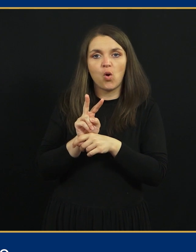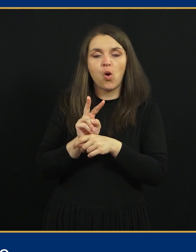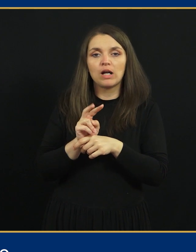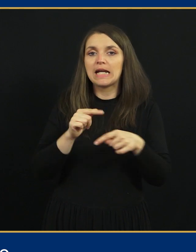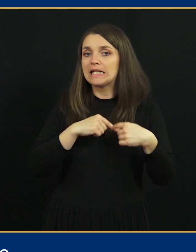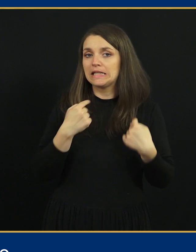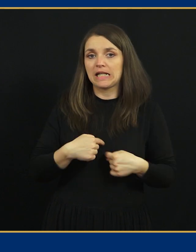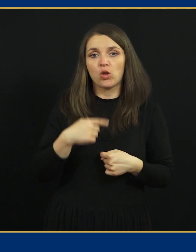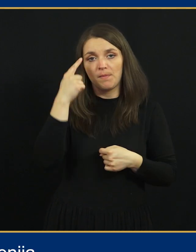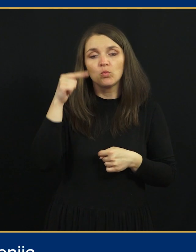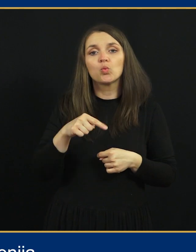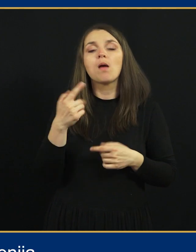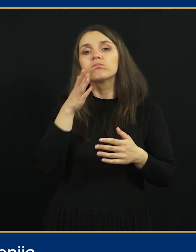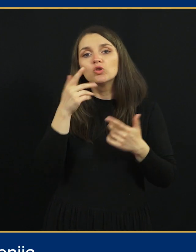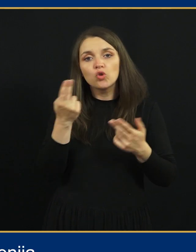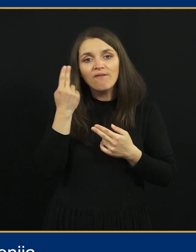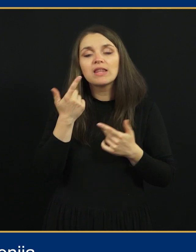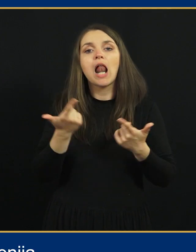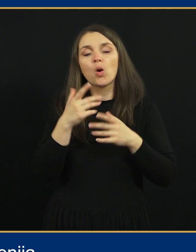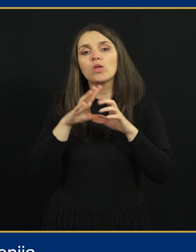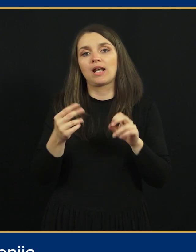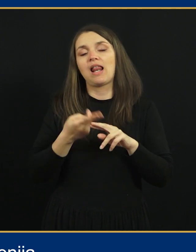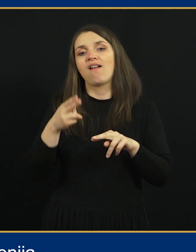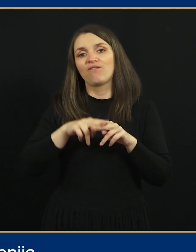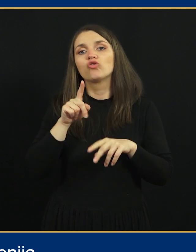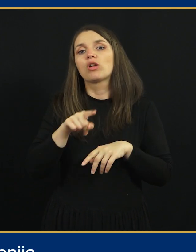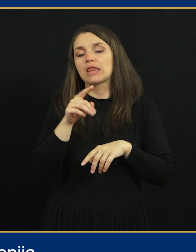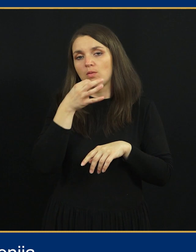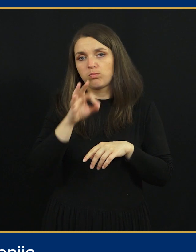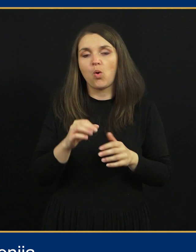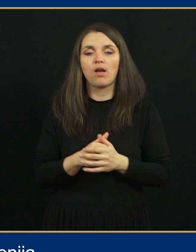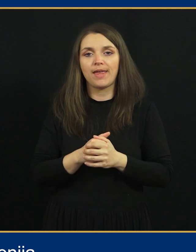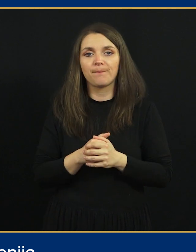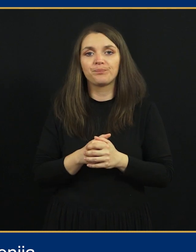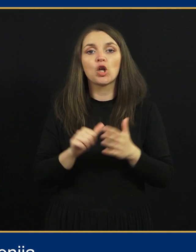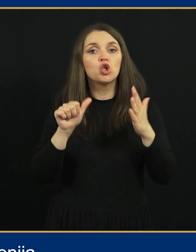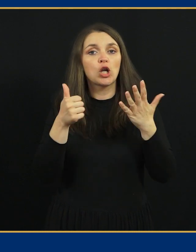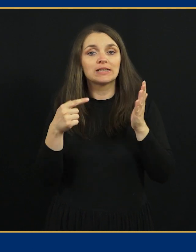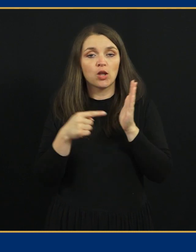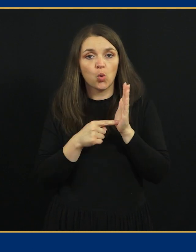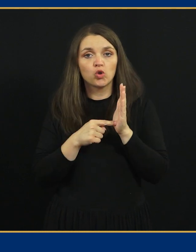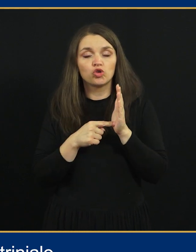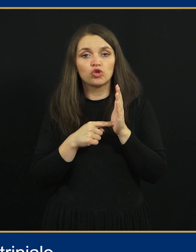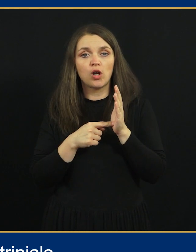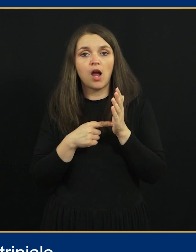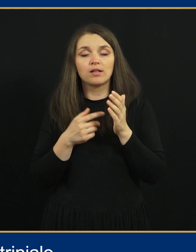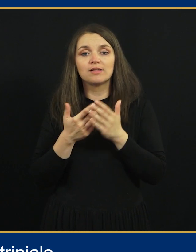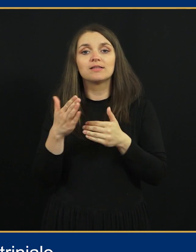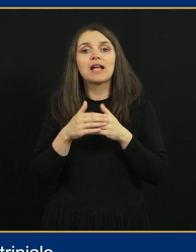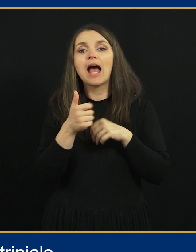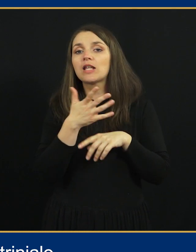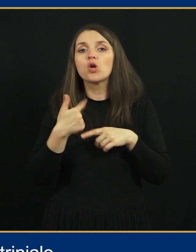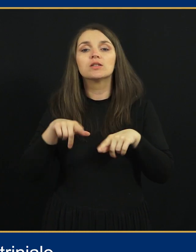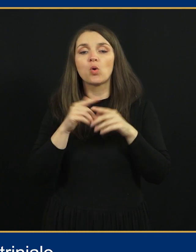zdravstveno preventivo, iskreno menim, da bi tu Slovenija lahko naredila več in bolje. Šesta točka,